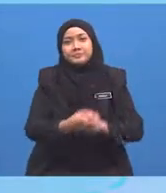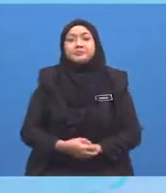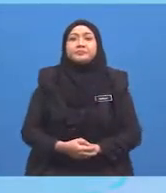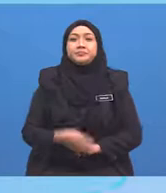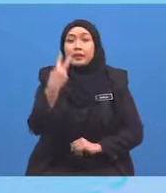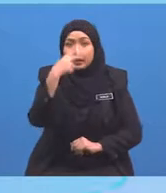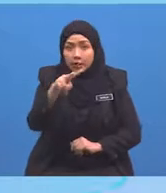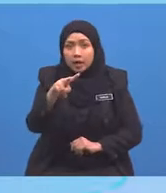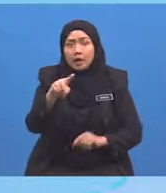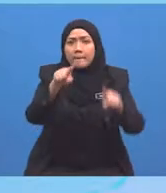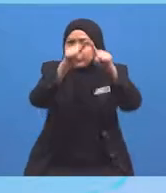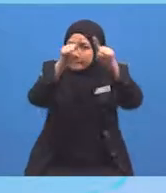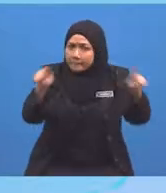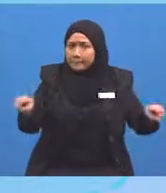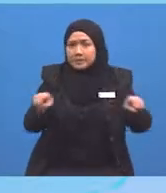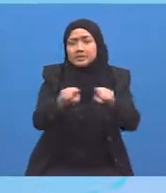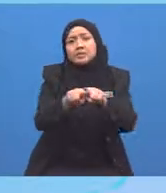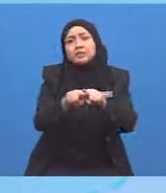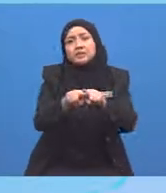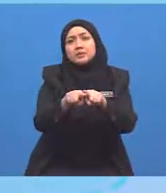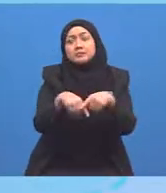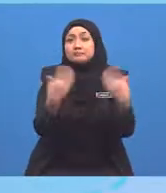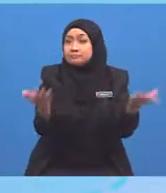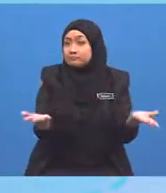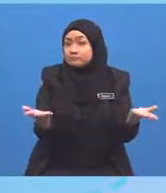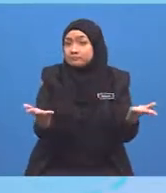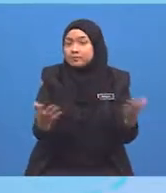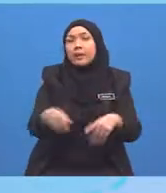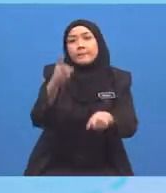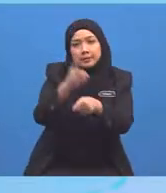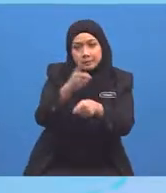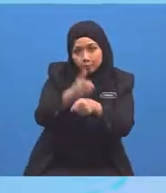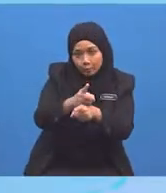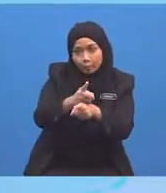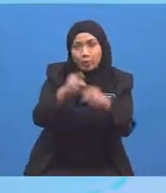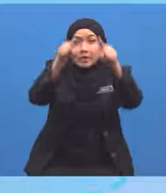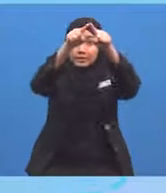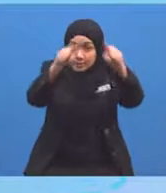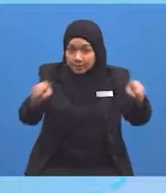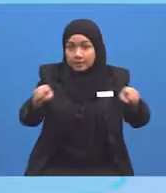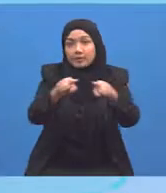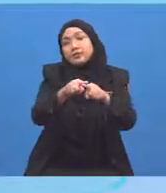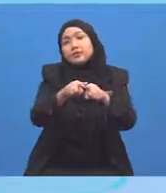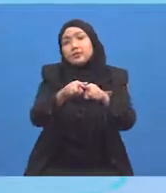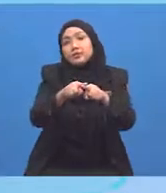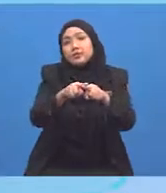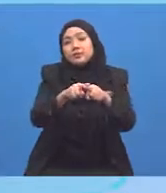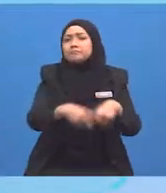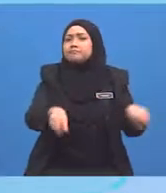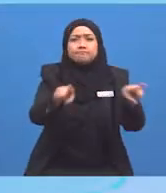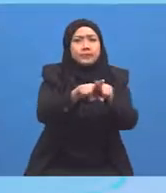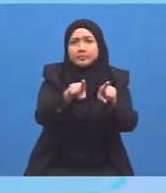bentuk yang pertama. Ya, betul. Segitiga merupakan